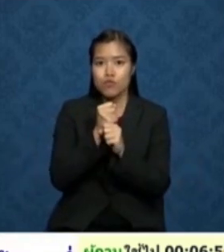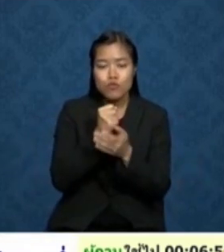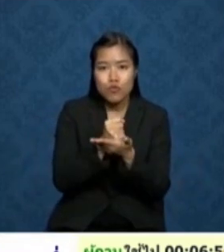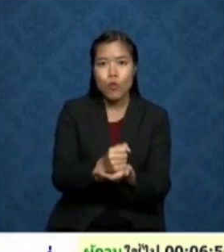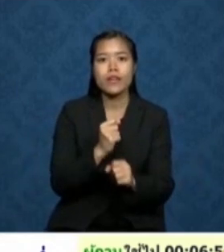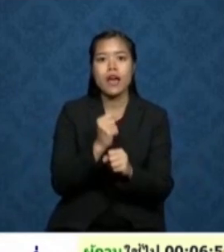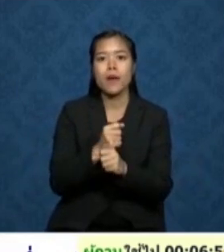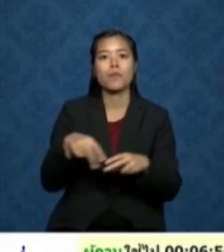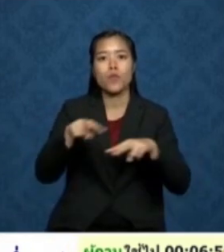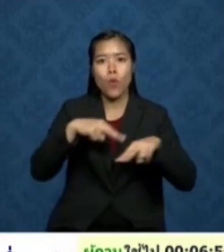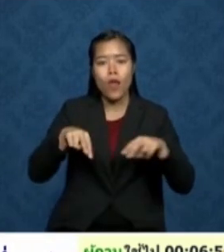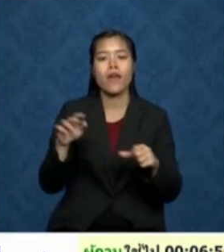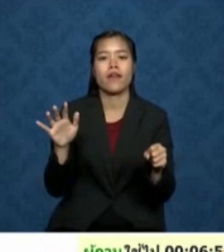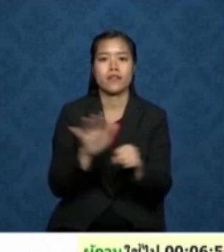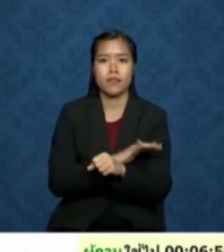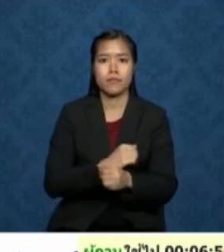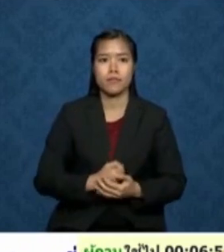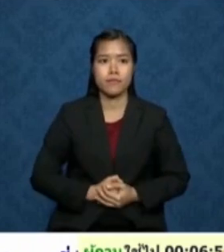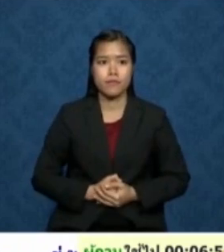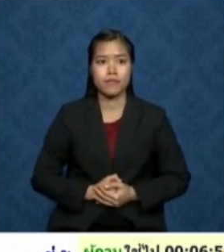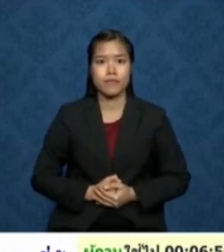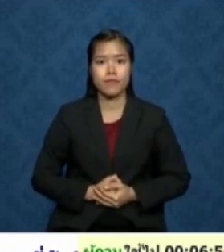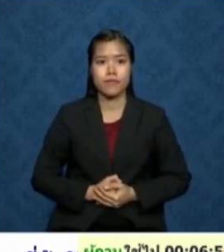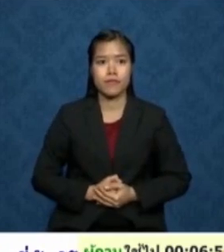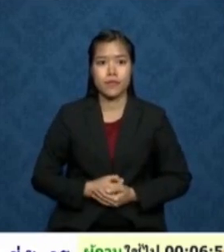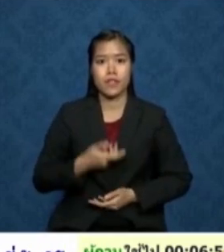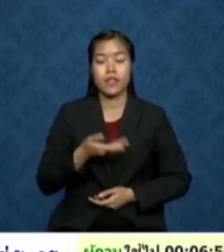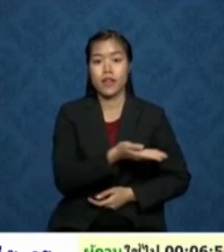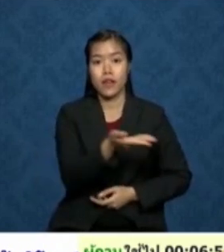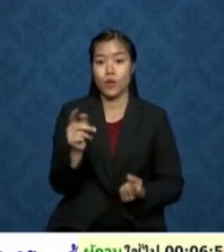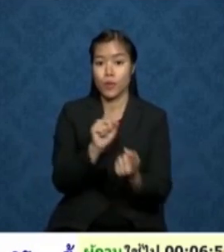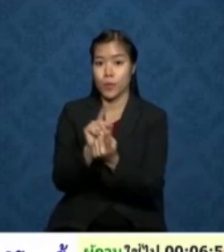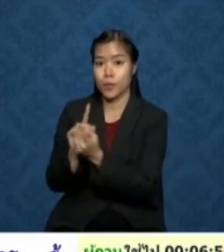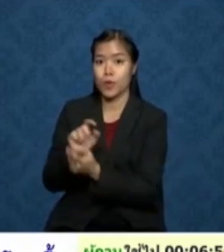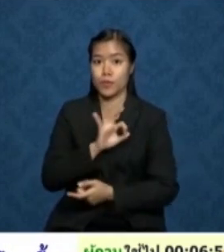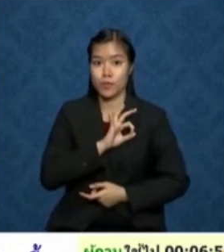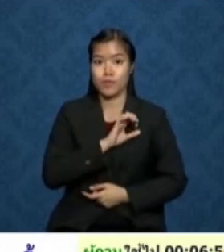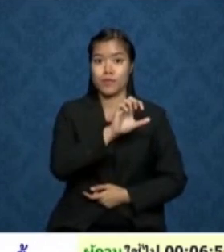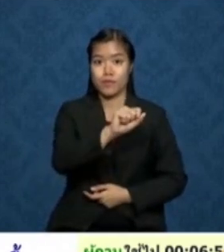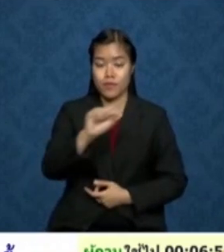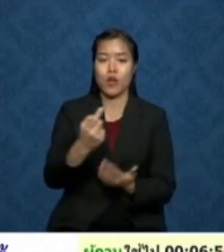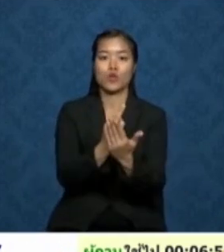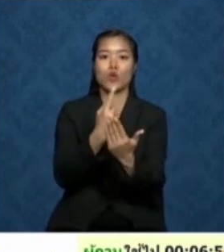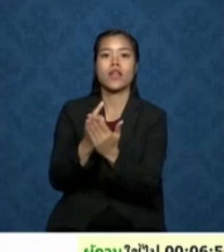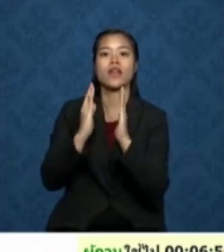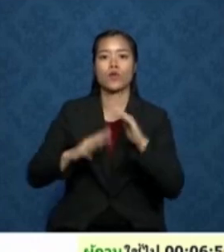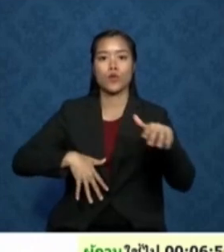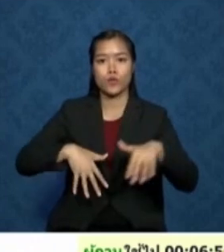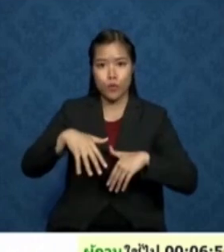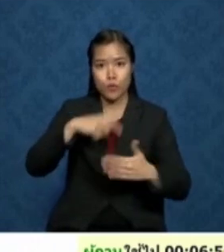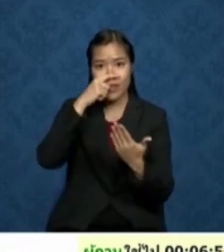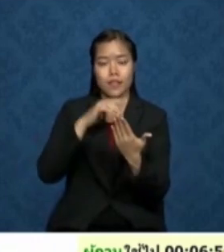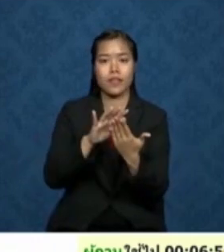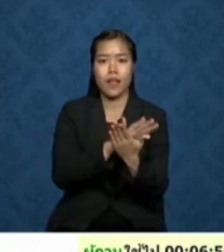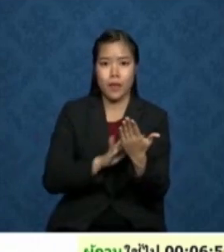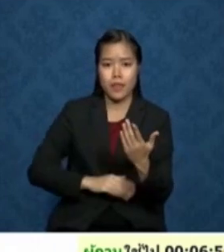าแล้วก็หวงว่าท่านได้พบสมาชิ drivenors madam restaurant,ุคนเป็นตัแทนประชาชน ทอยในพ้นที่ท่าน